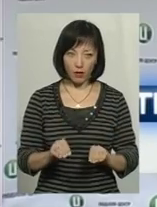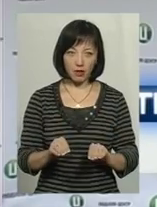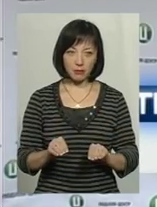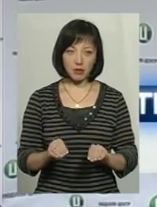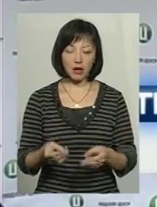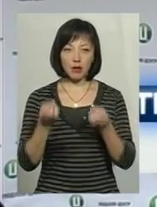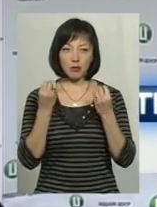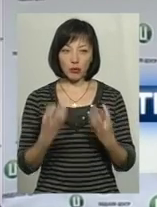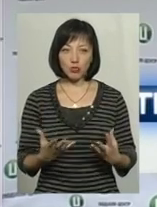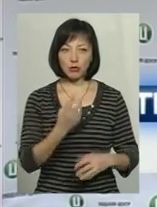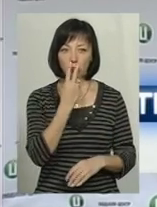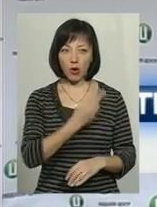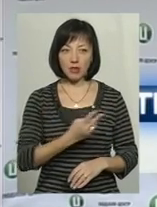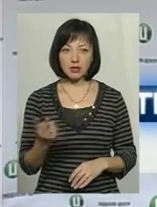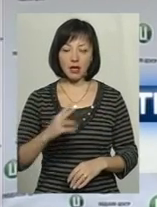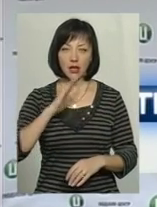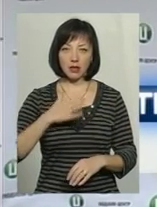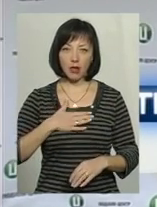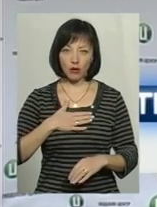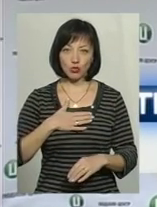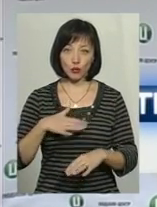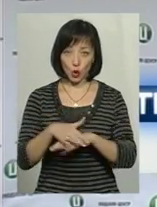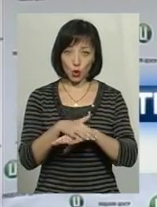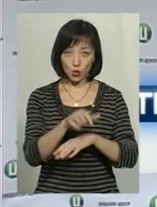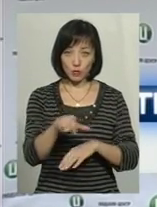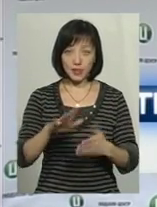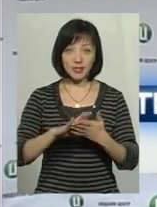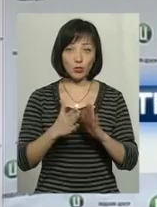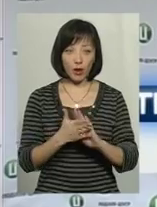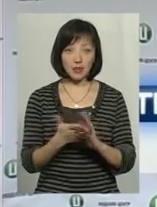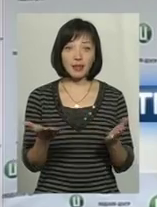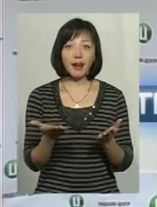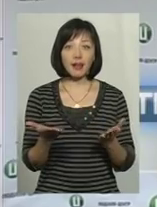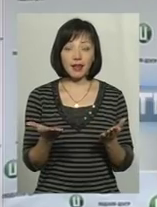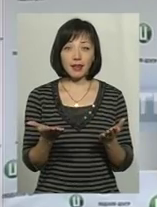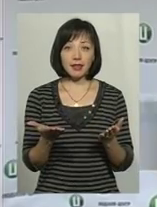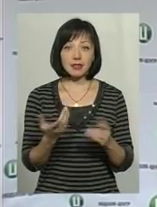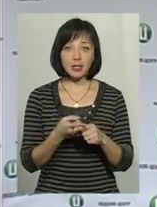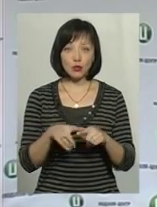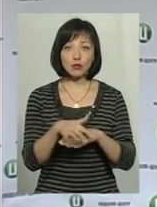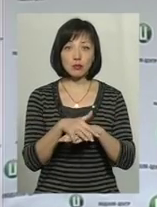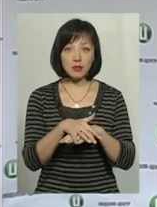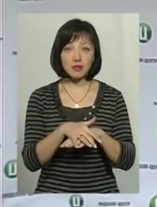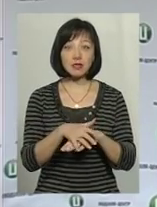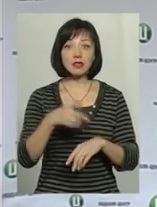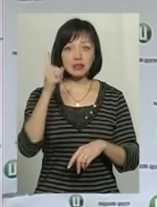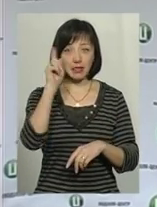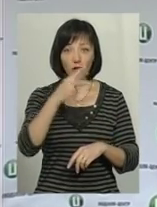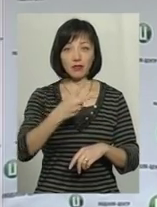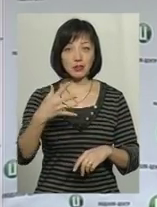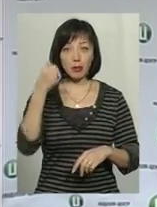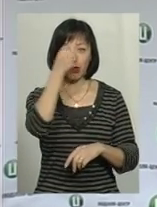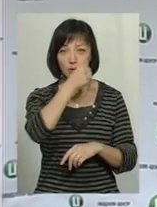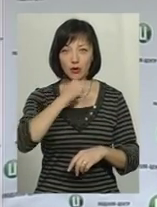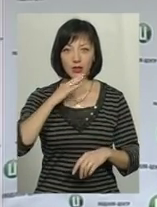показала нашому суспільству ту картину, яку це суспільство малювало усі 25 років